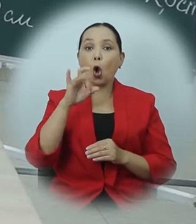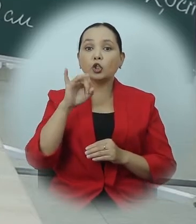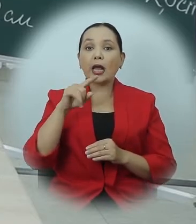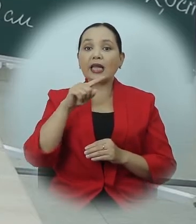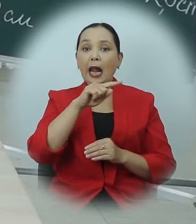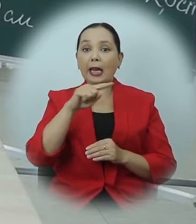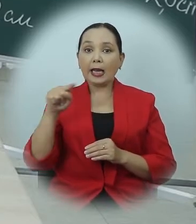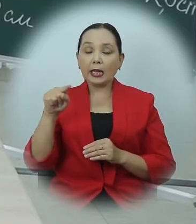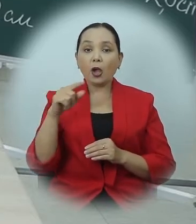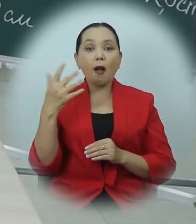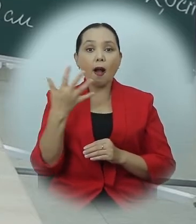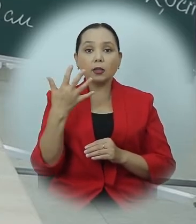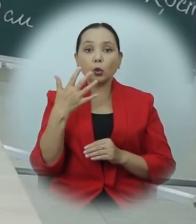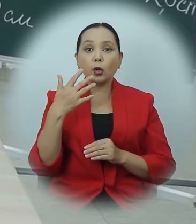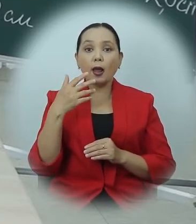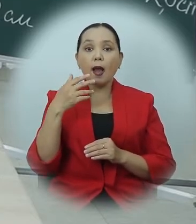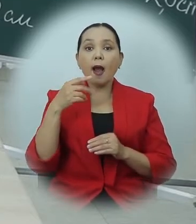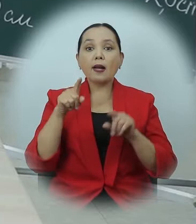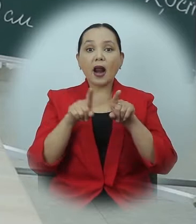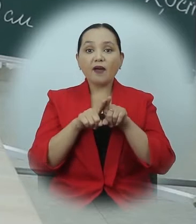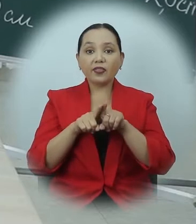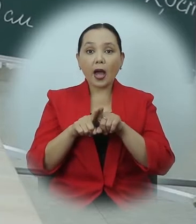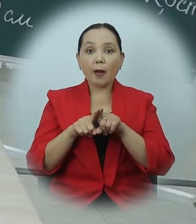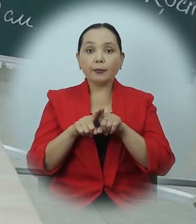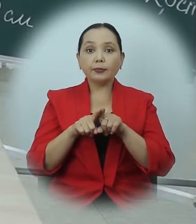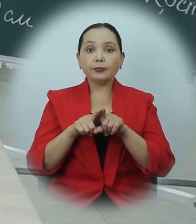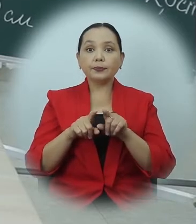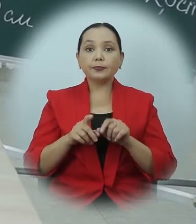линию, которая равна